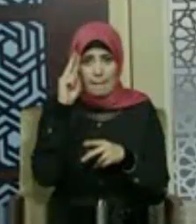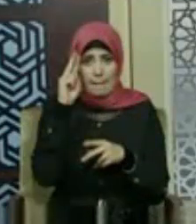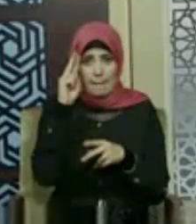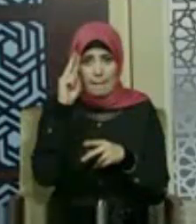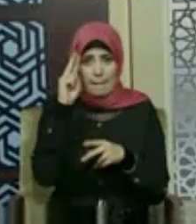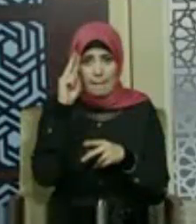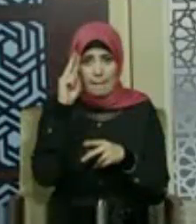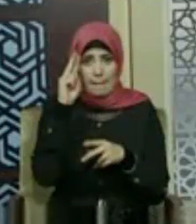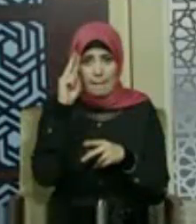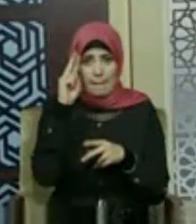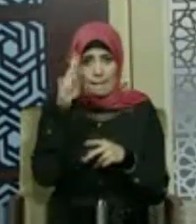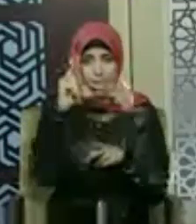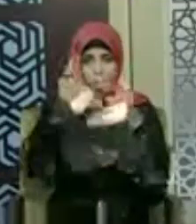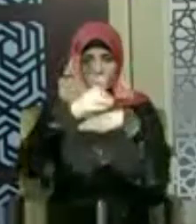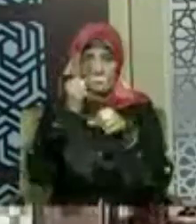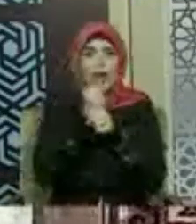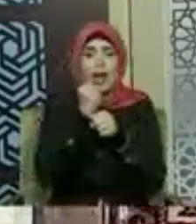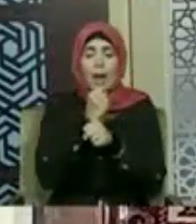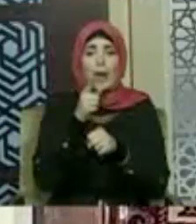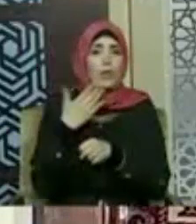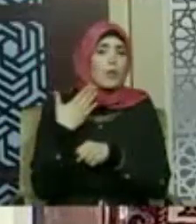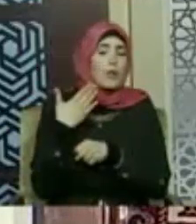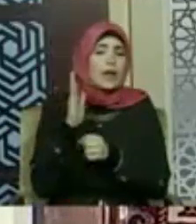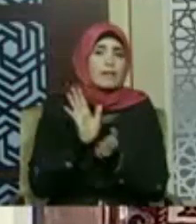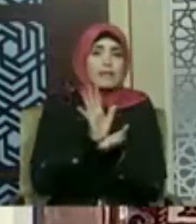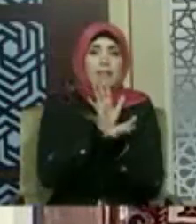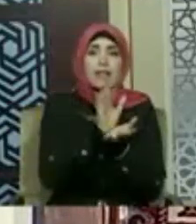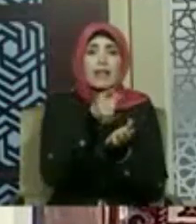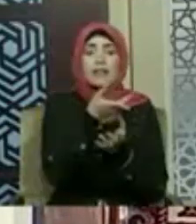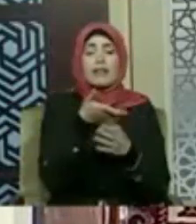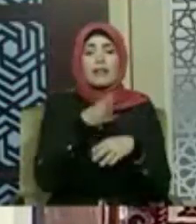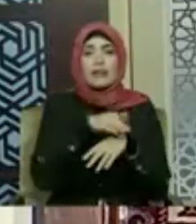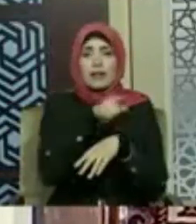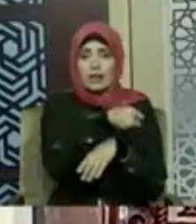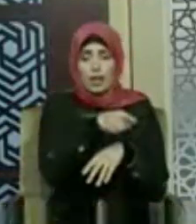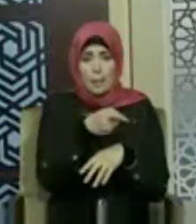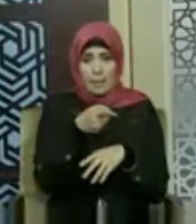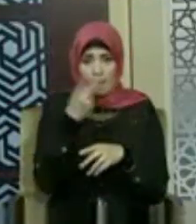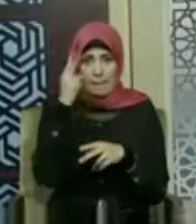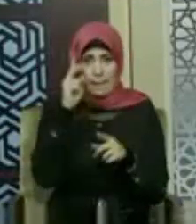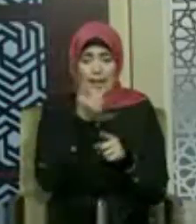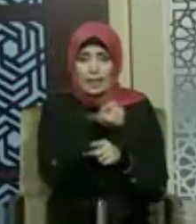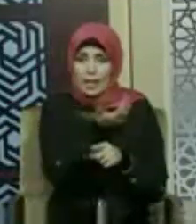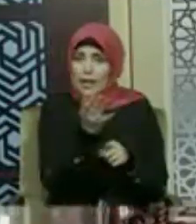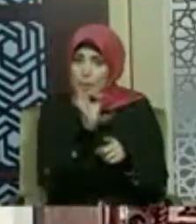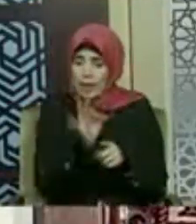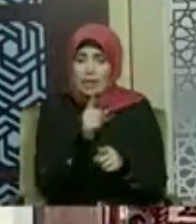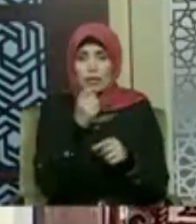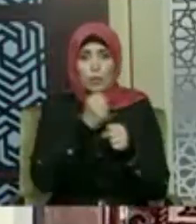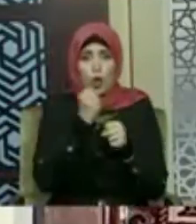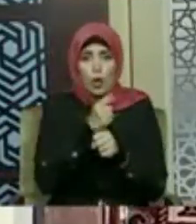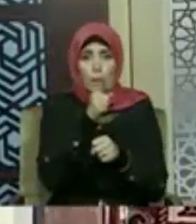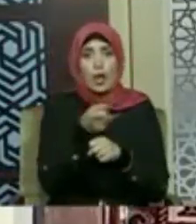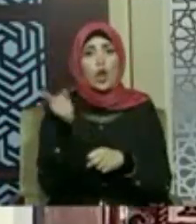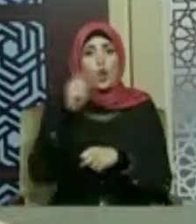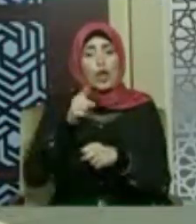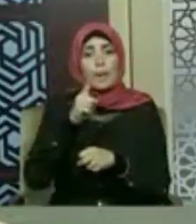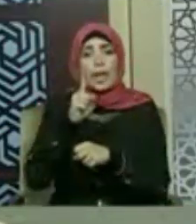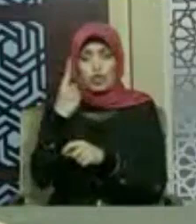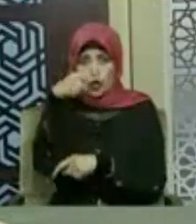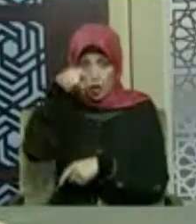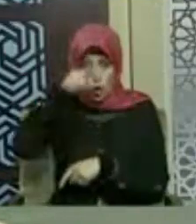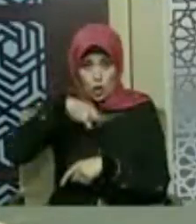وتكريم العمال، ويوم للتركيز على حقوق الأم وتكريم الأمهات، ويوم